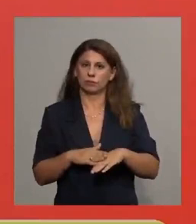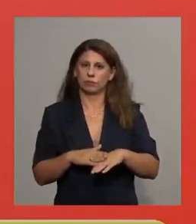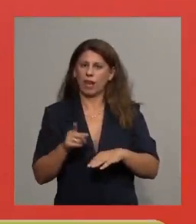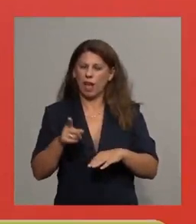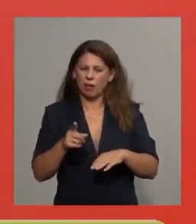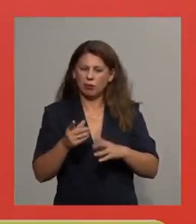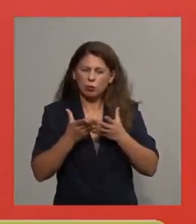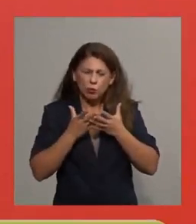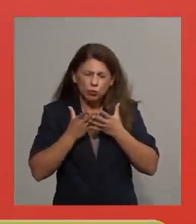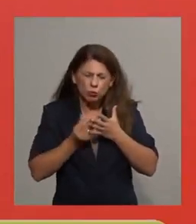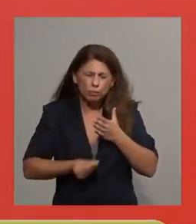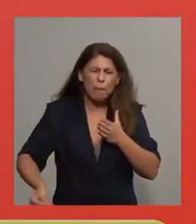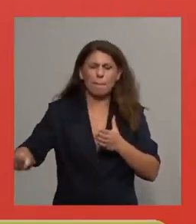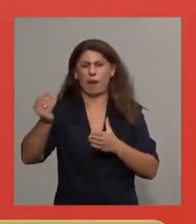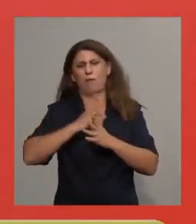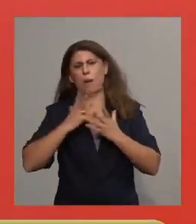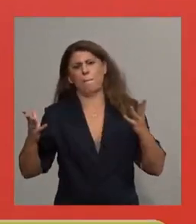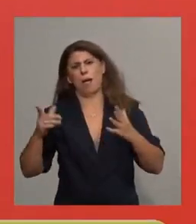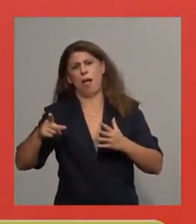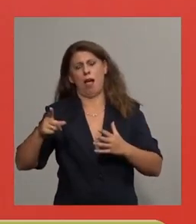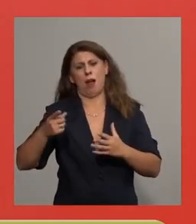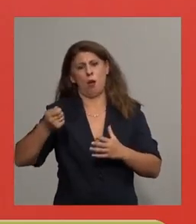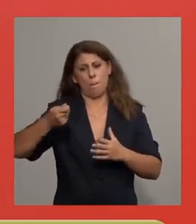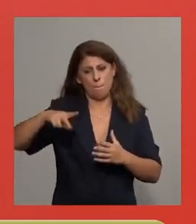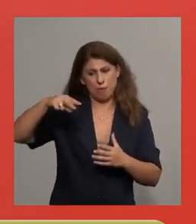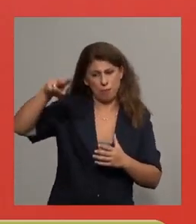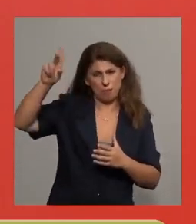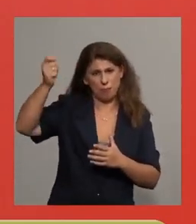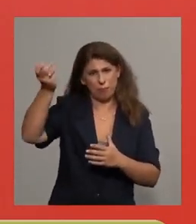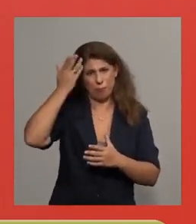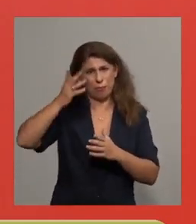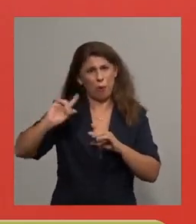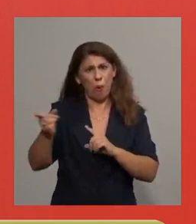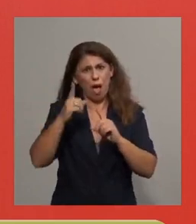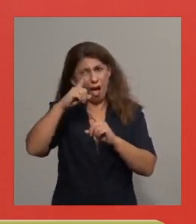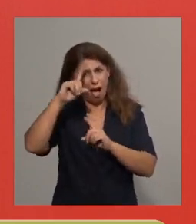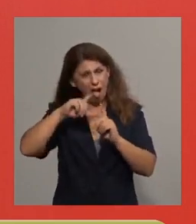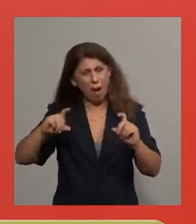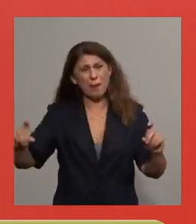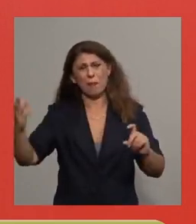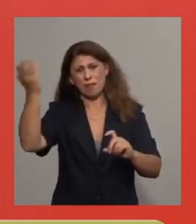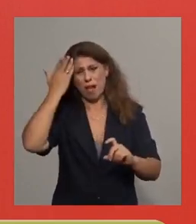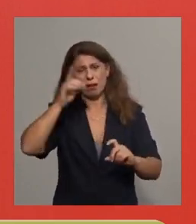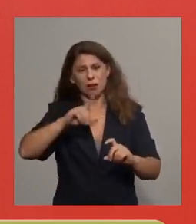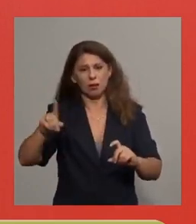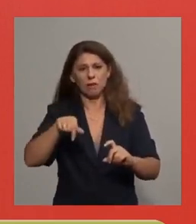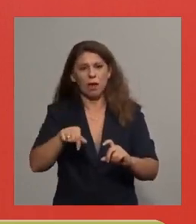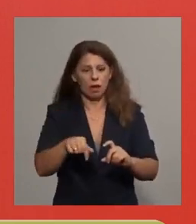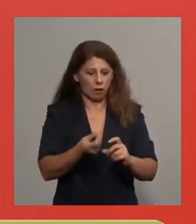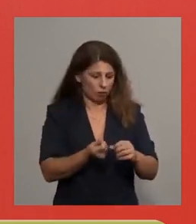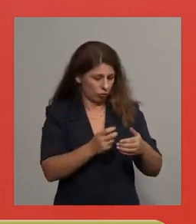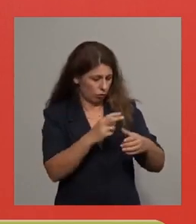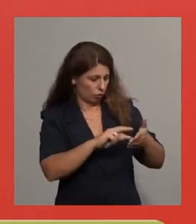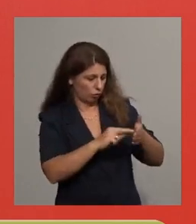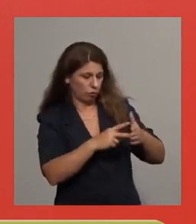τερατώδους αυτού πληθωρισμού που έρχεται και κατατρώει κυριολεκτικά ό,τι έχει απομείνει από